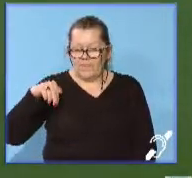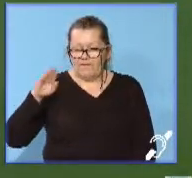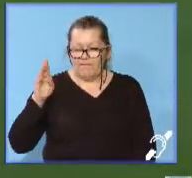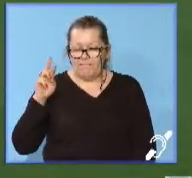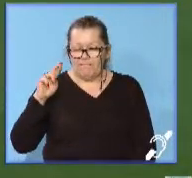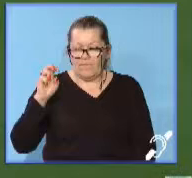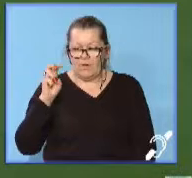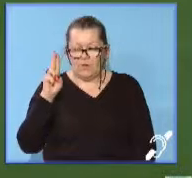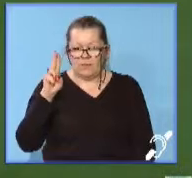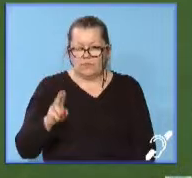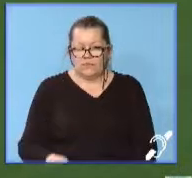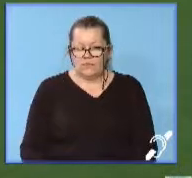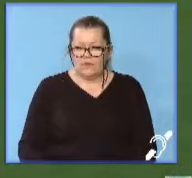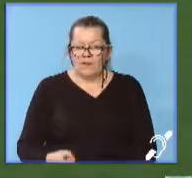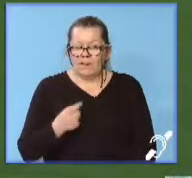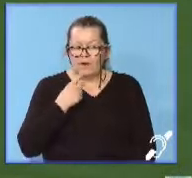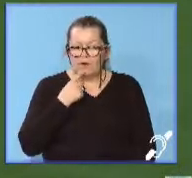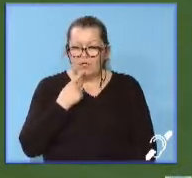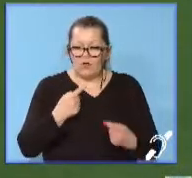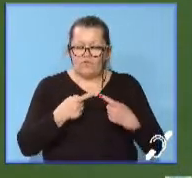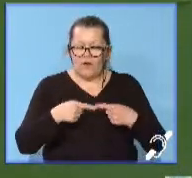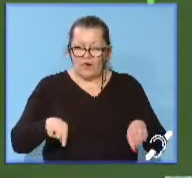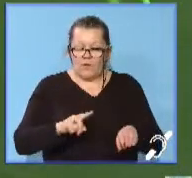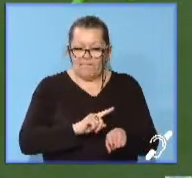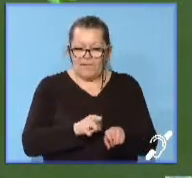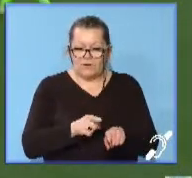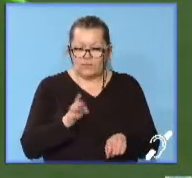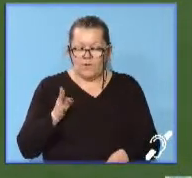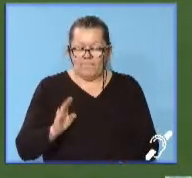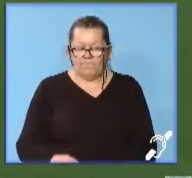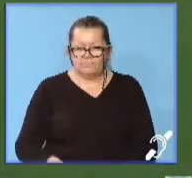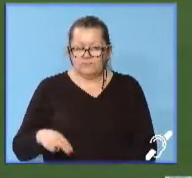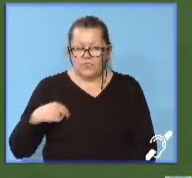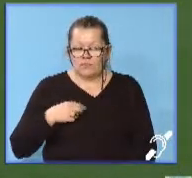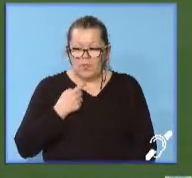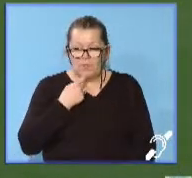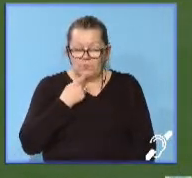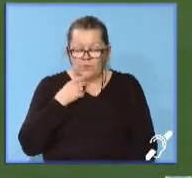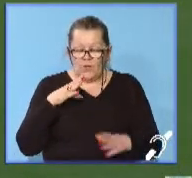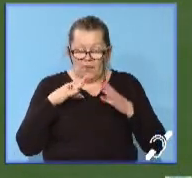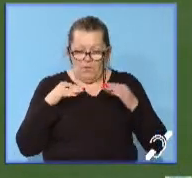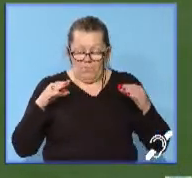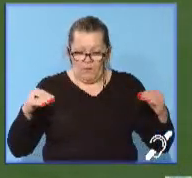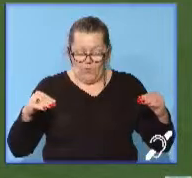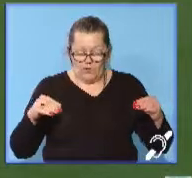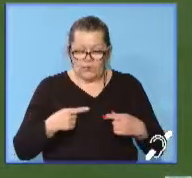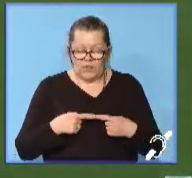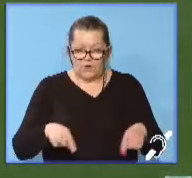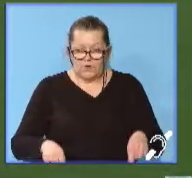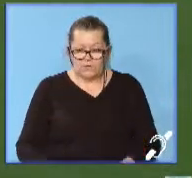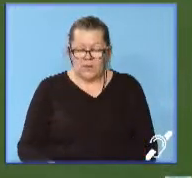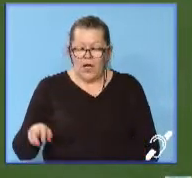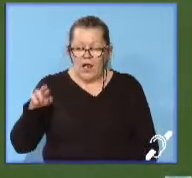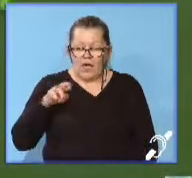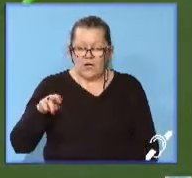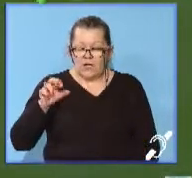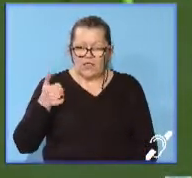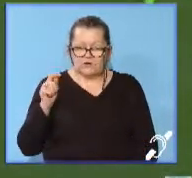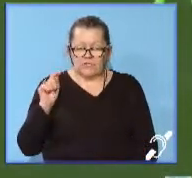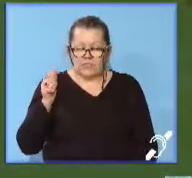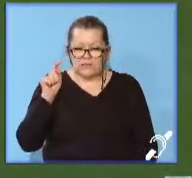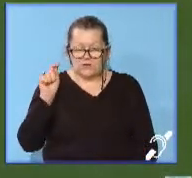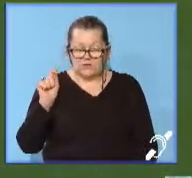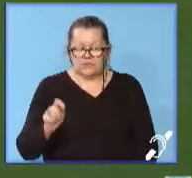asist pentru Baia RAM oltenii au deschis SC scorul în minutul 14 alb albaștrii puteau să aibă un avantaj consistent dar au ratat multe ocazii de poartă din